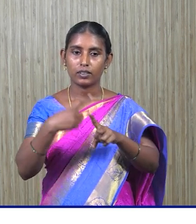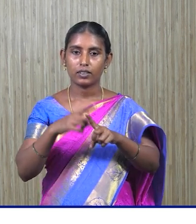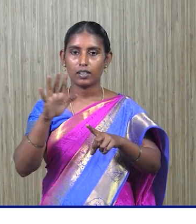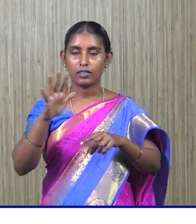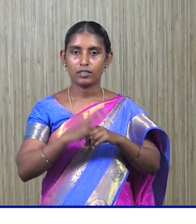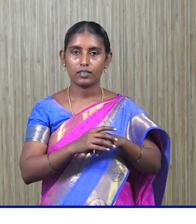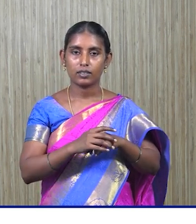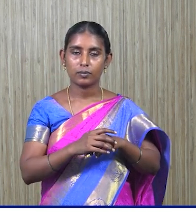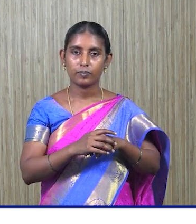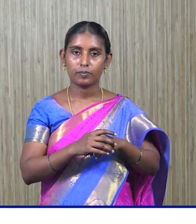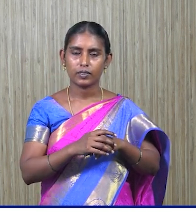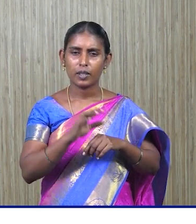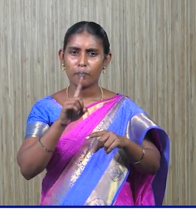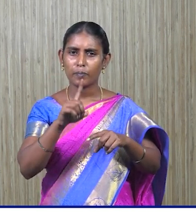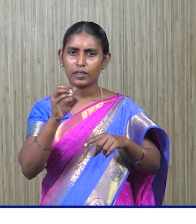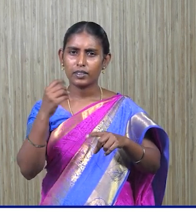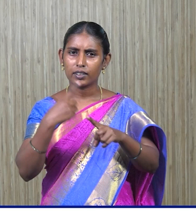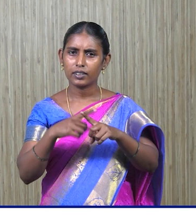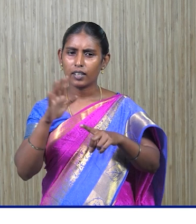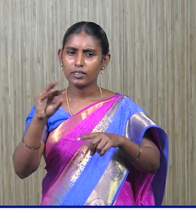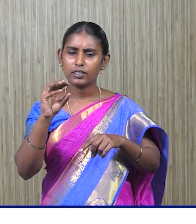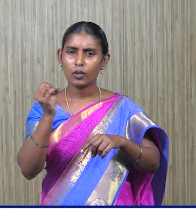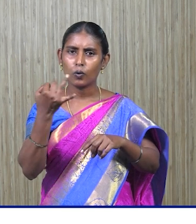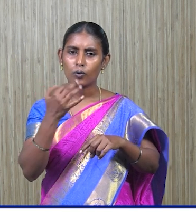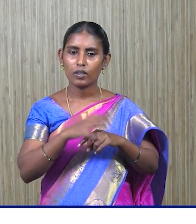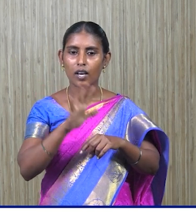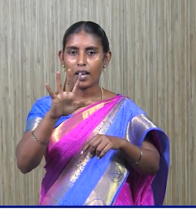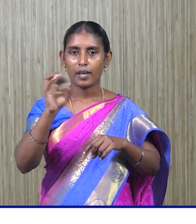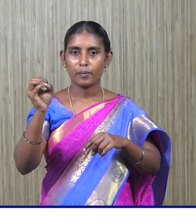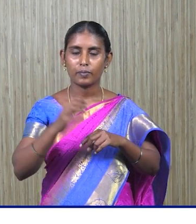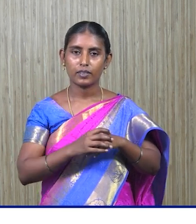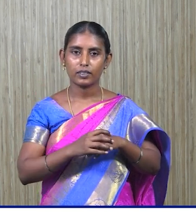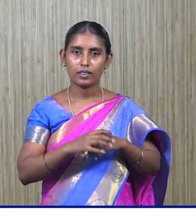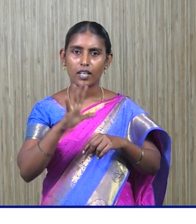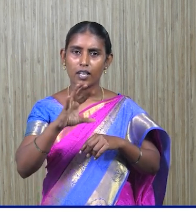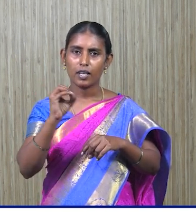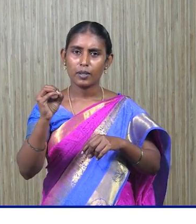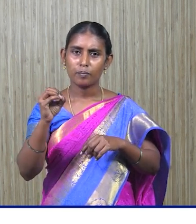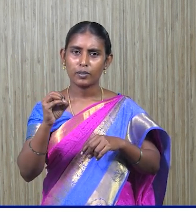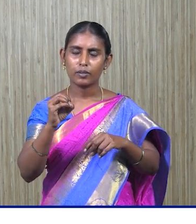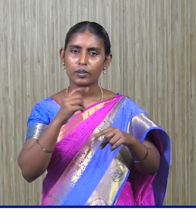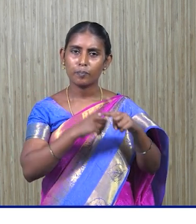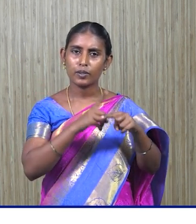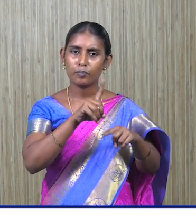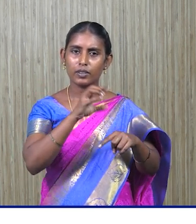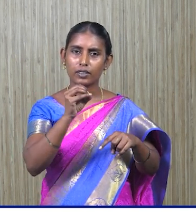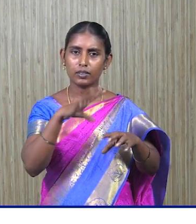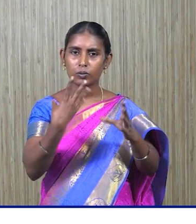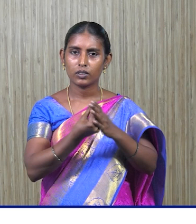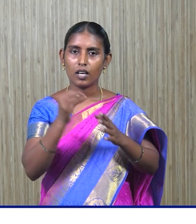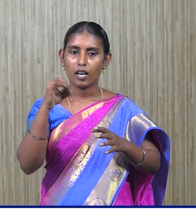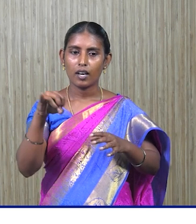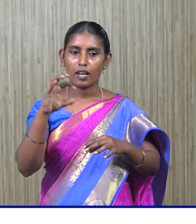எது? 10 பெருக்கல் 5. 10 5 பெருக்கினா எவ்வளவு கிடைக்கும்? 50. அப்போ 50 10 கூட்டினால் கிடைப்பது 60,